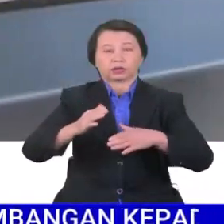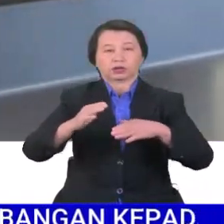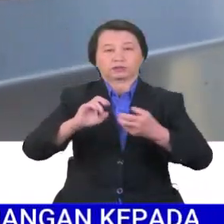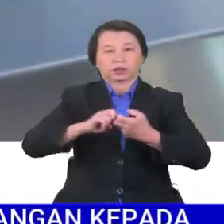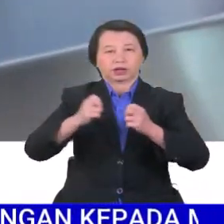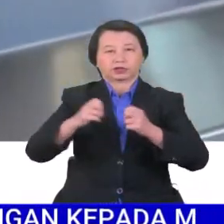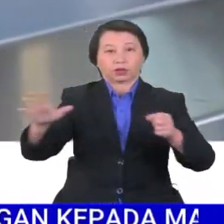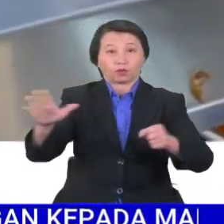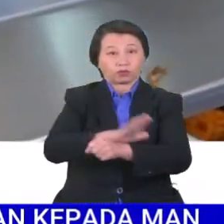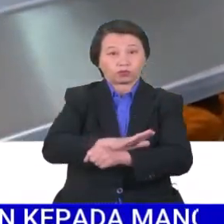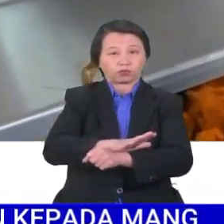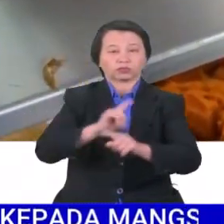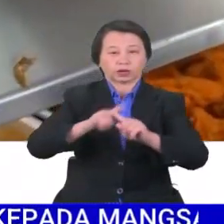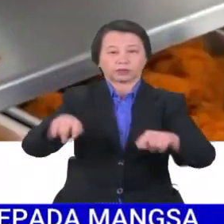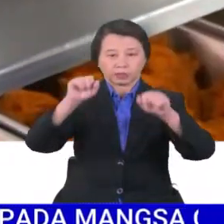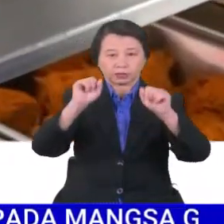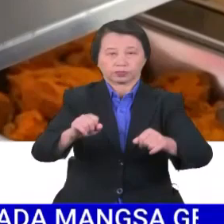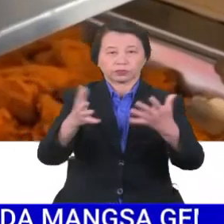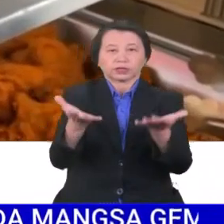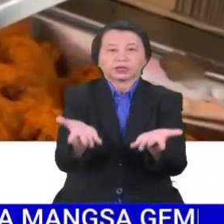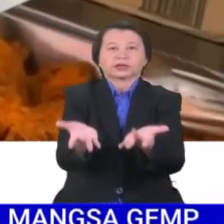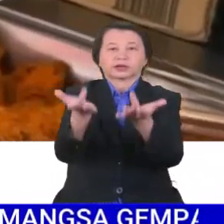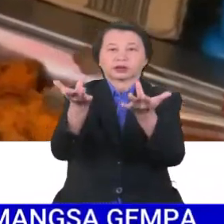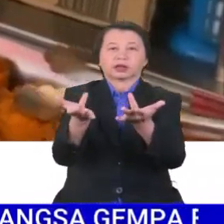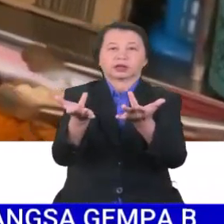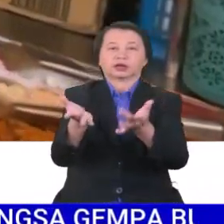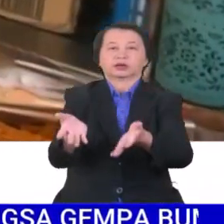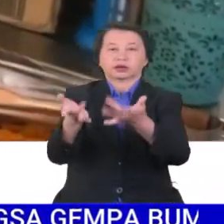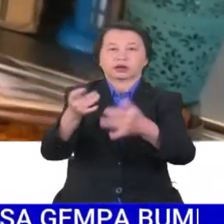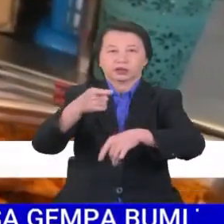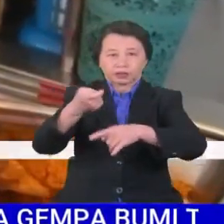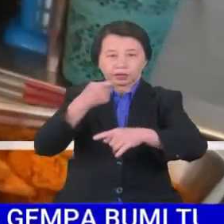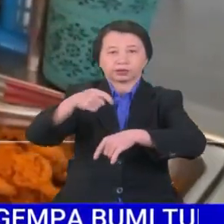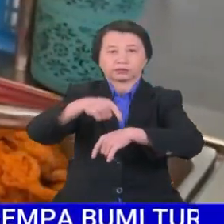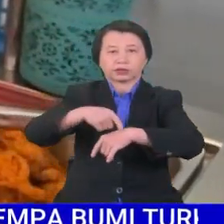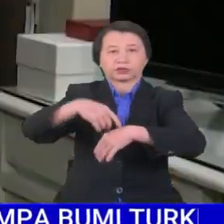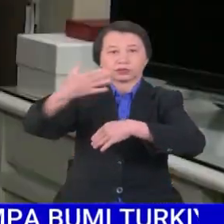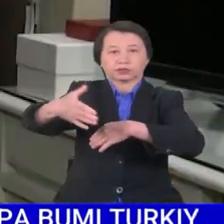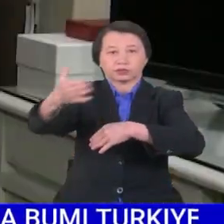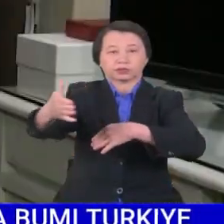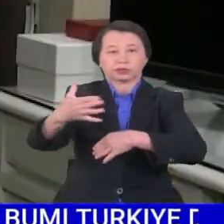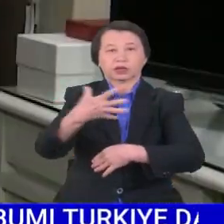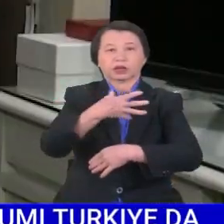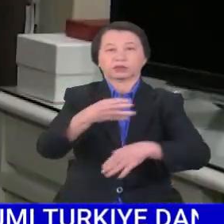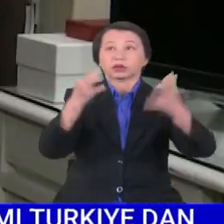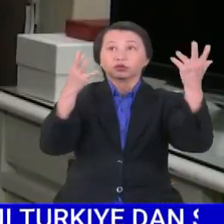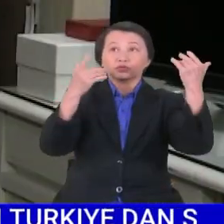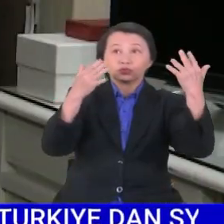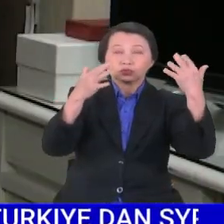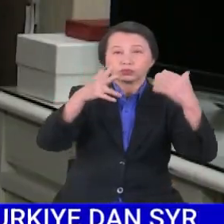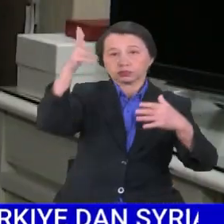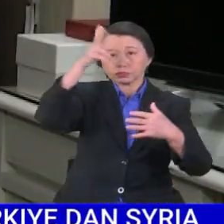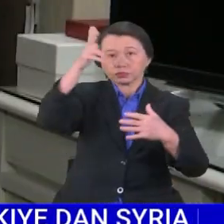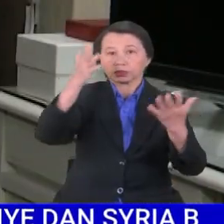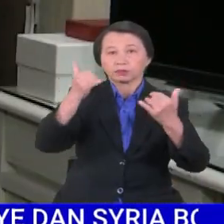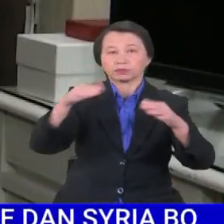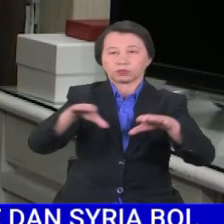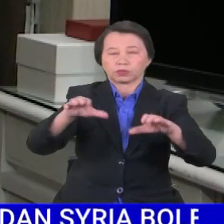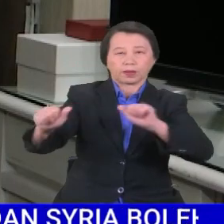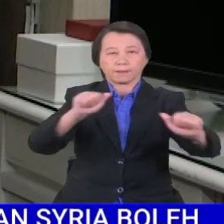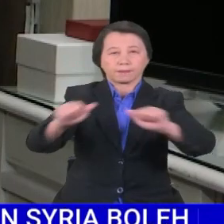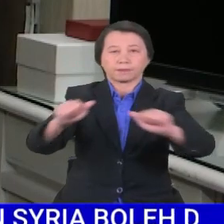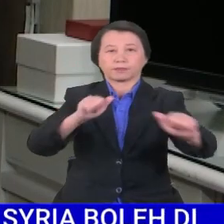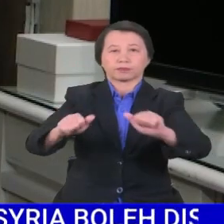total, tapi dia dapat meringankan dari semasa ke semasa di sambil menunggu kerajaan mengambil langkah yang lebih